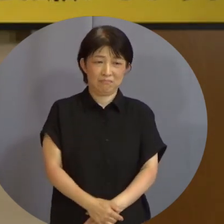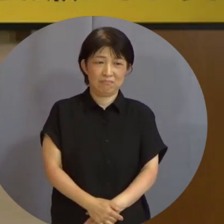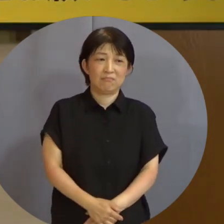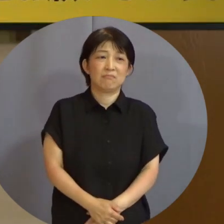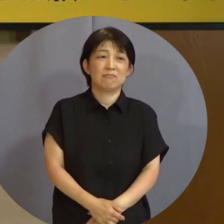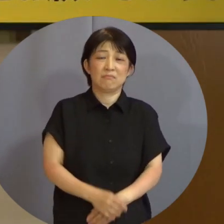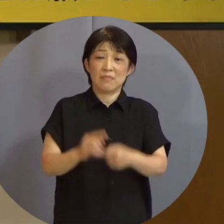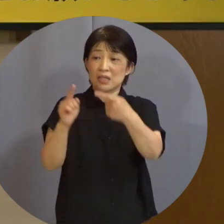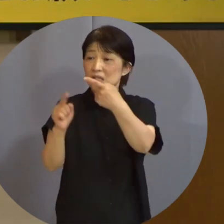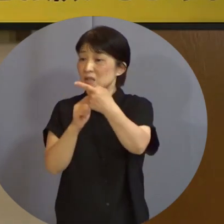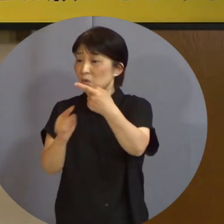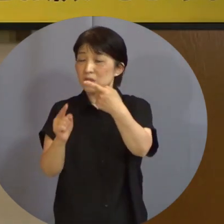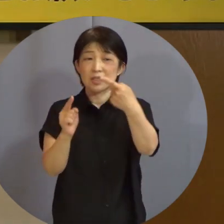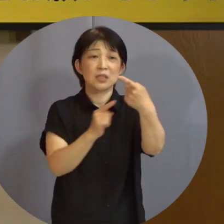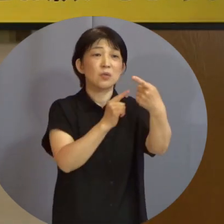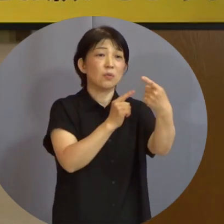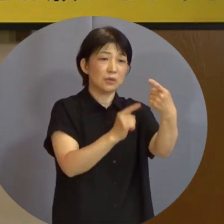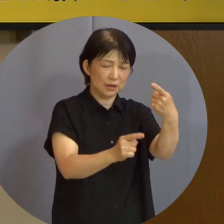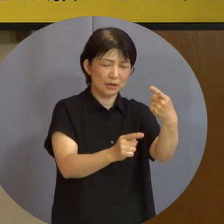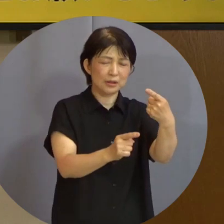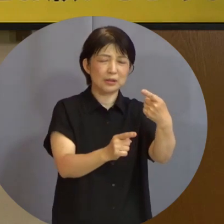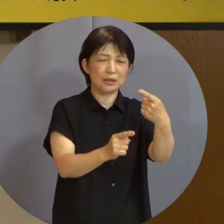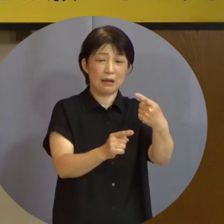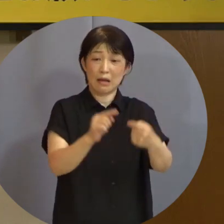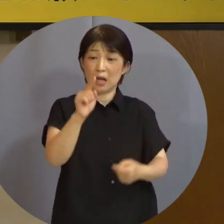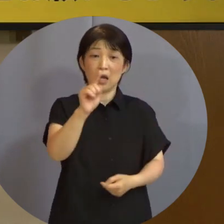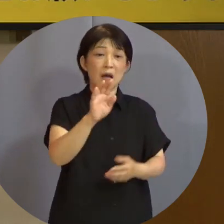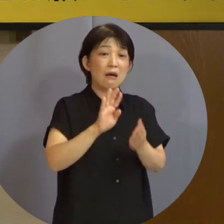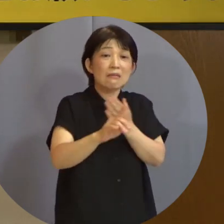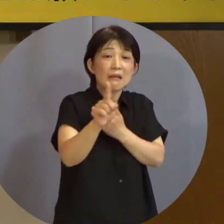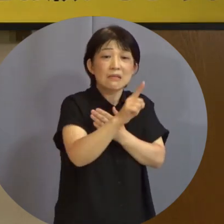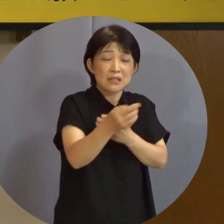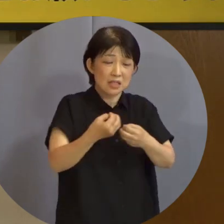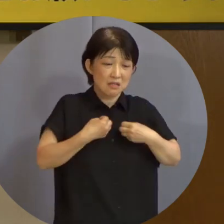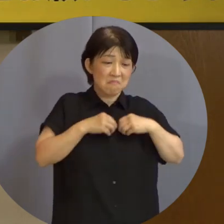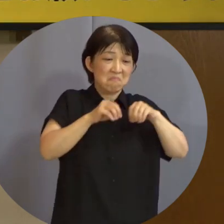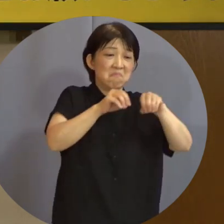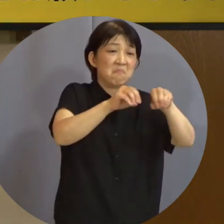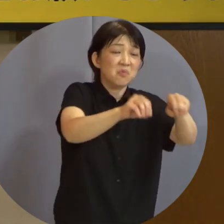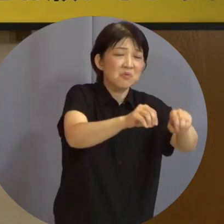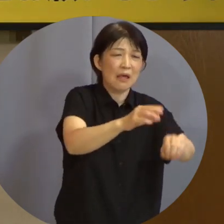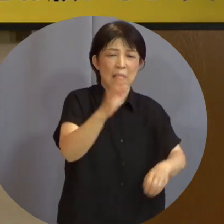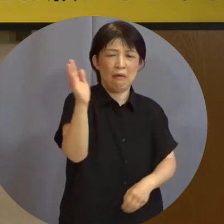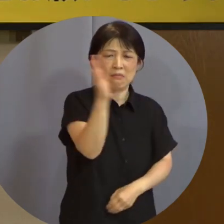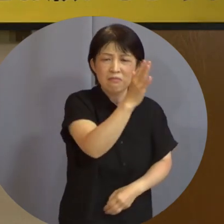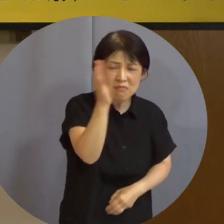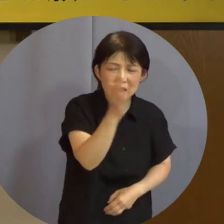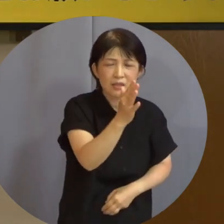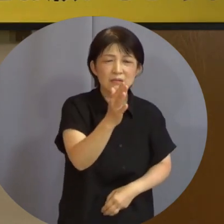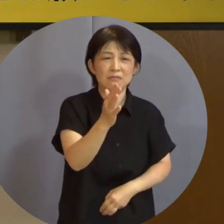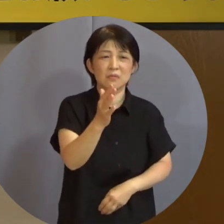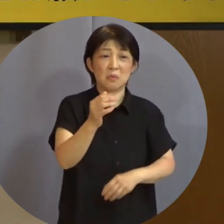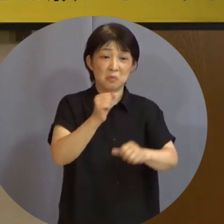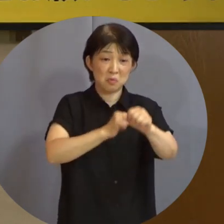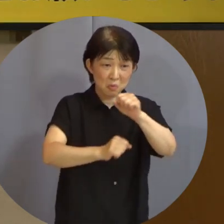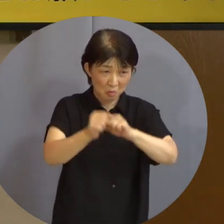一人一人が人にうつさない行動を取るということをしっかり自覚を